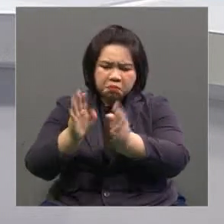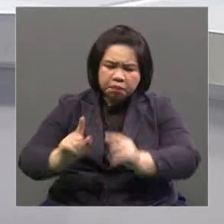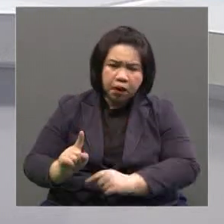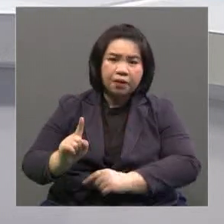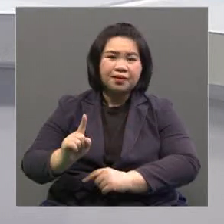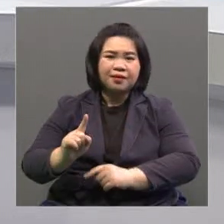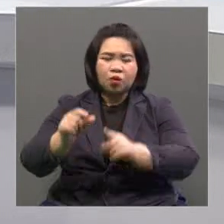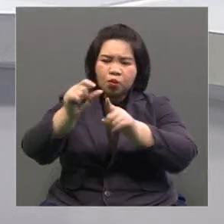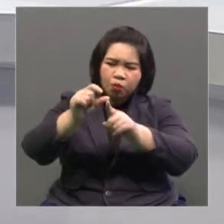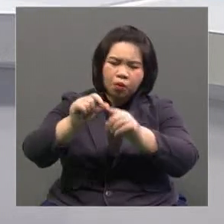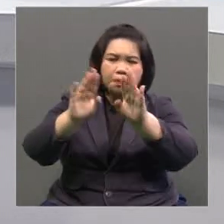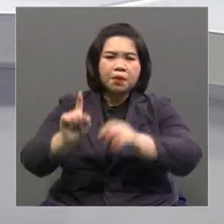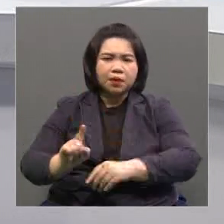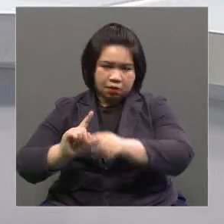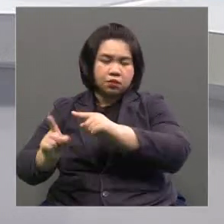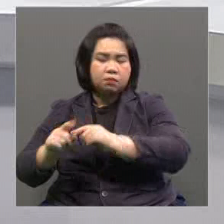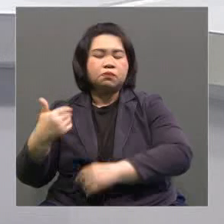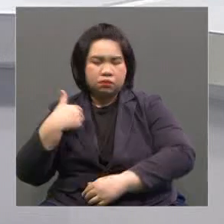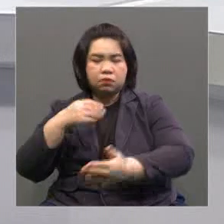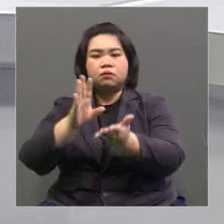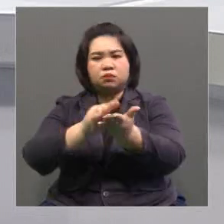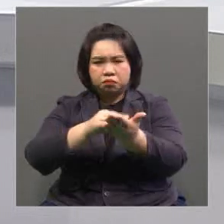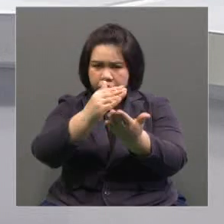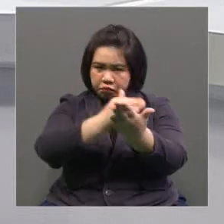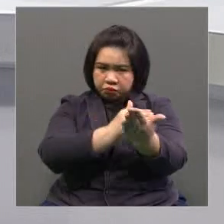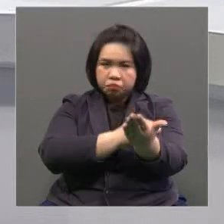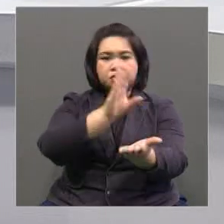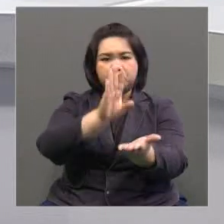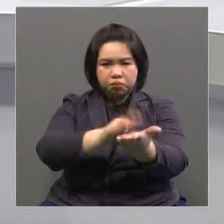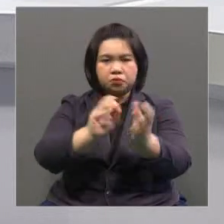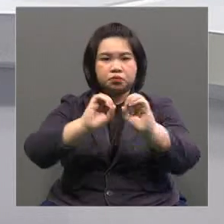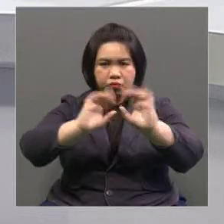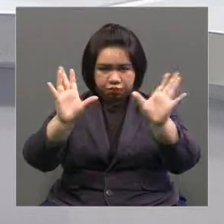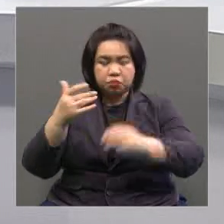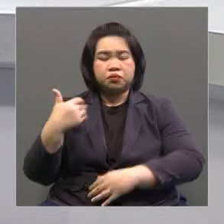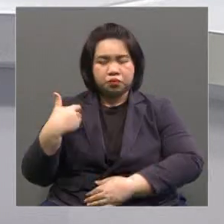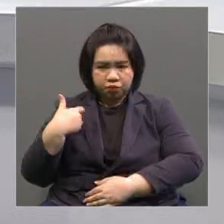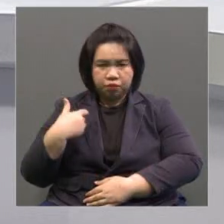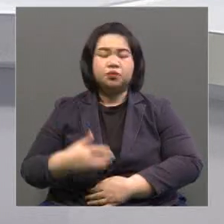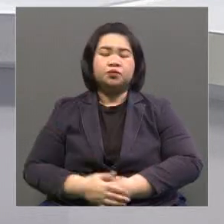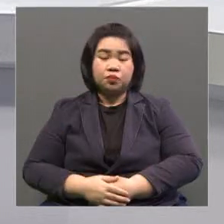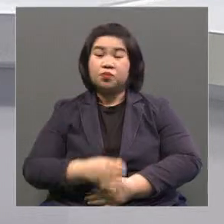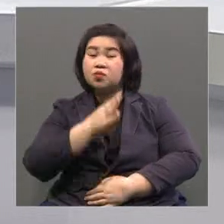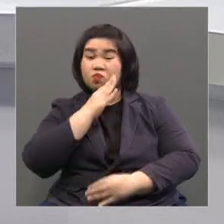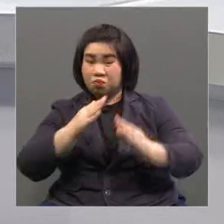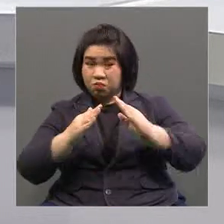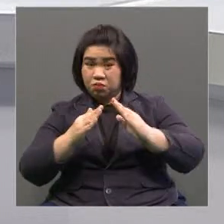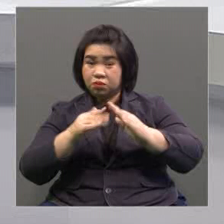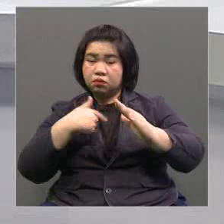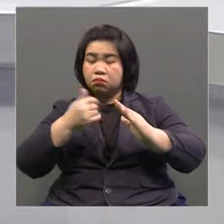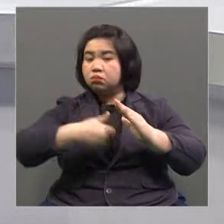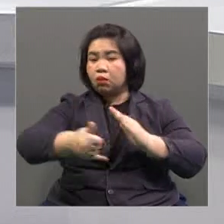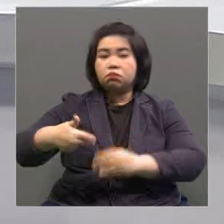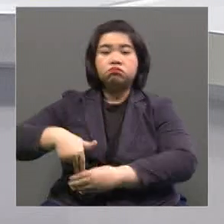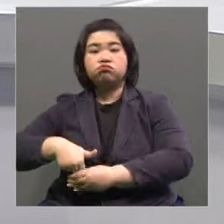ต้องมาขึ้นทะเบียนให้ตรงนะคะคือจะเก็บข้อมูลให้ละเอียดมากขึ้นไปอีกชั้นหนึนะคะประชาชนถ้าออกนอกบ้านนี่ห้ามพกเลยนะ